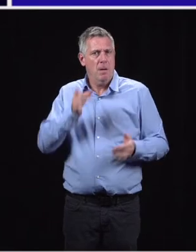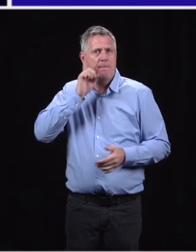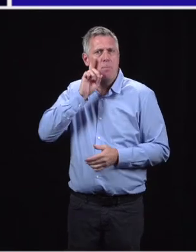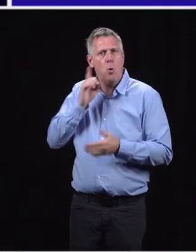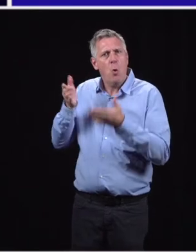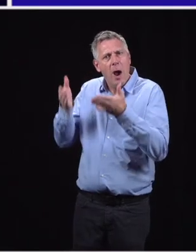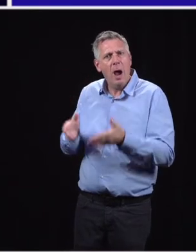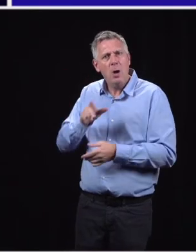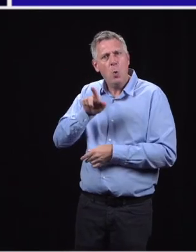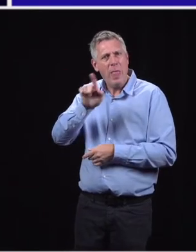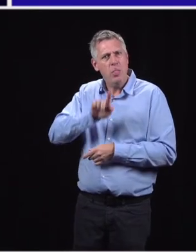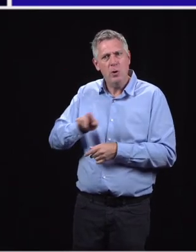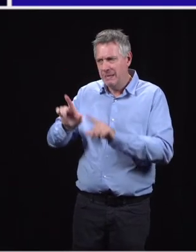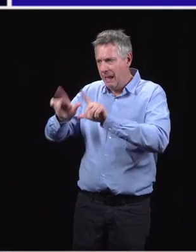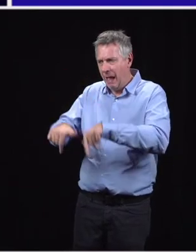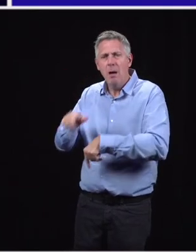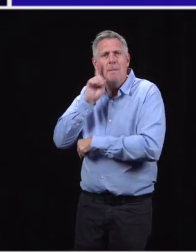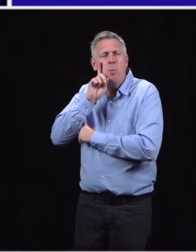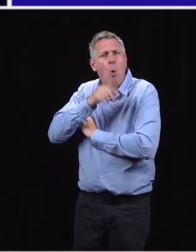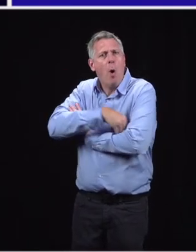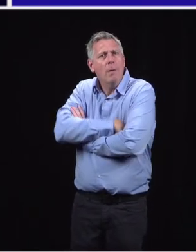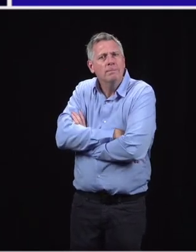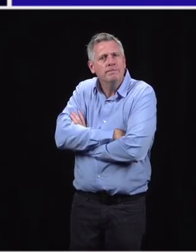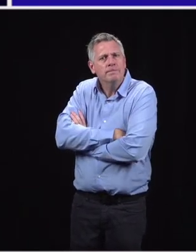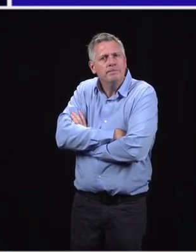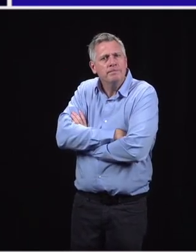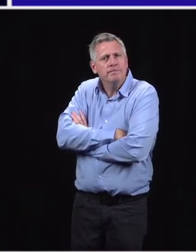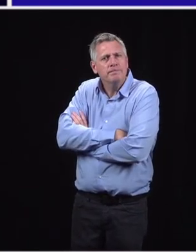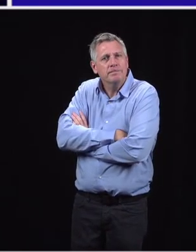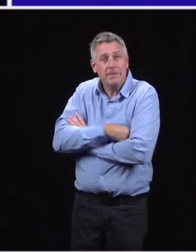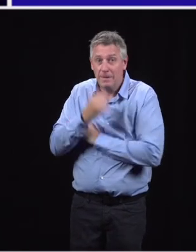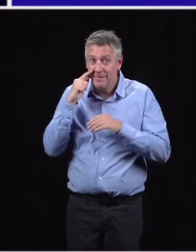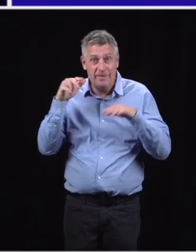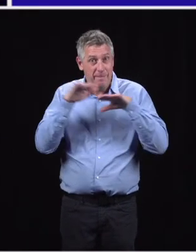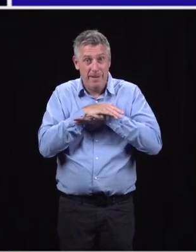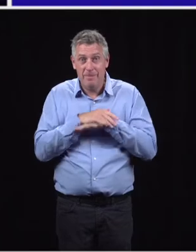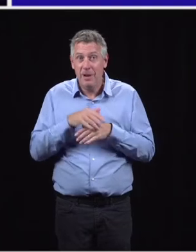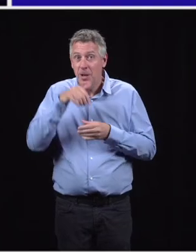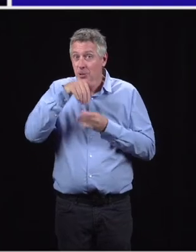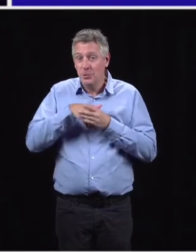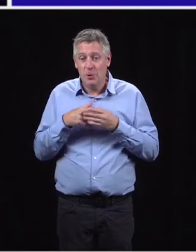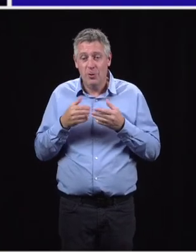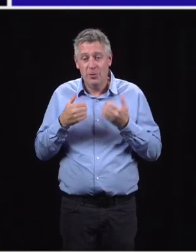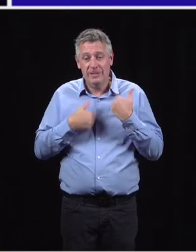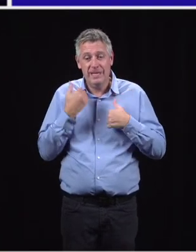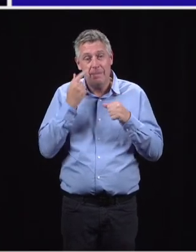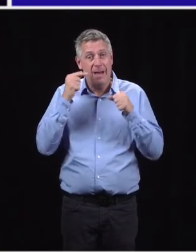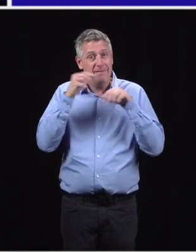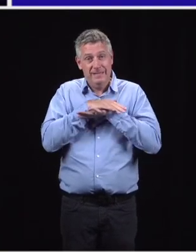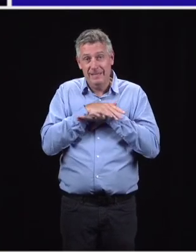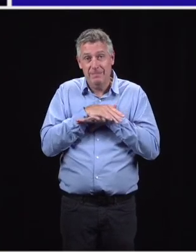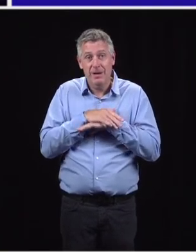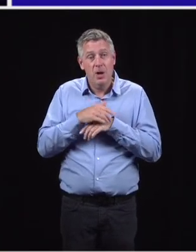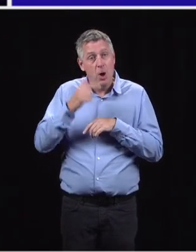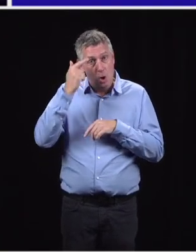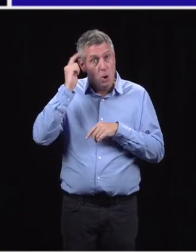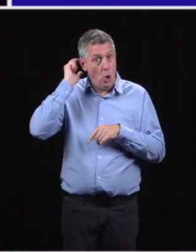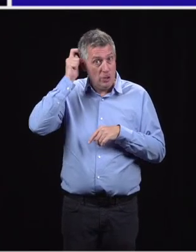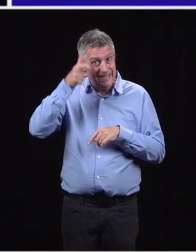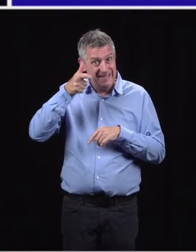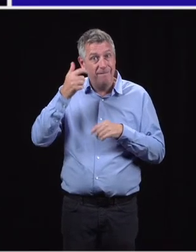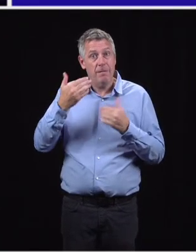est-ce que Gwendoline est avec nous et bien ça ne se voit pas j'ai plusieurs handicaps invisibles qui sont d'ordre cognitif